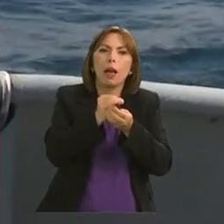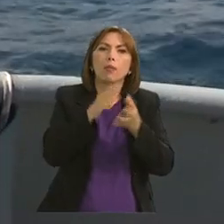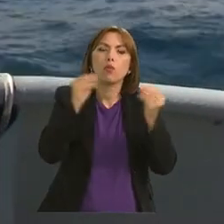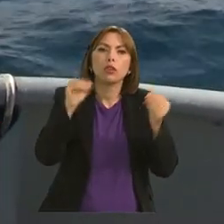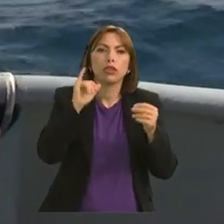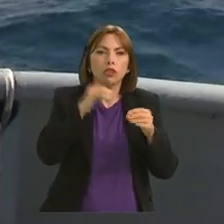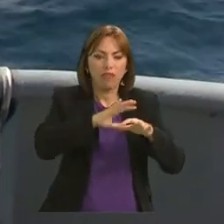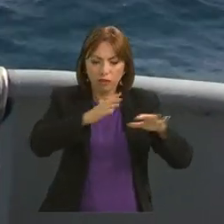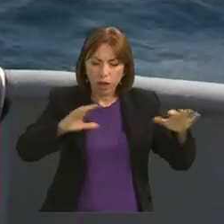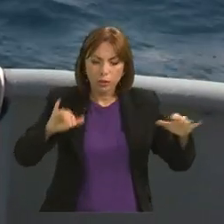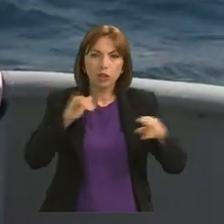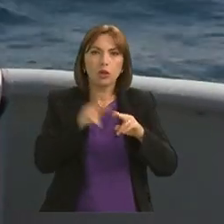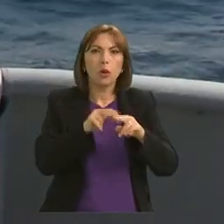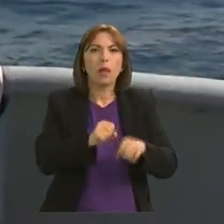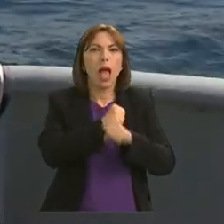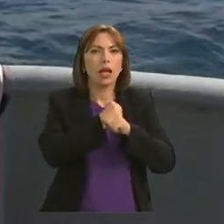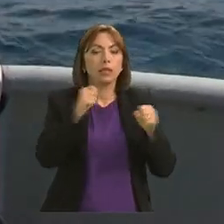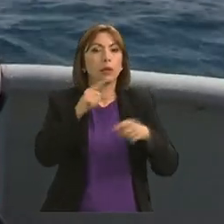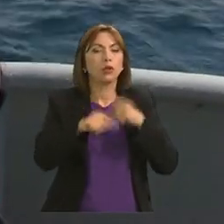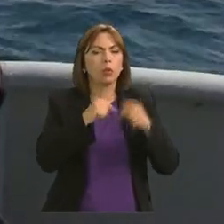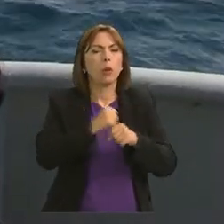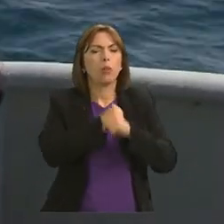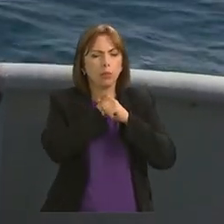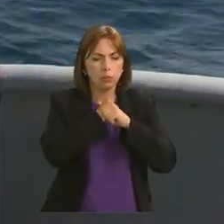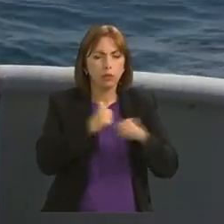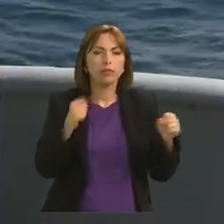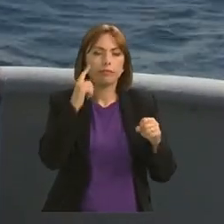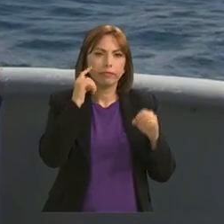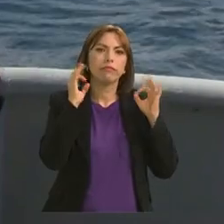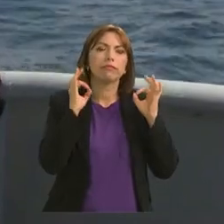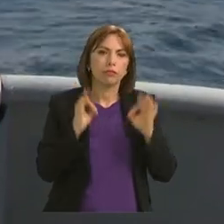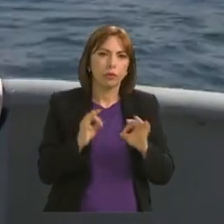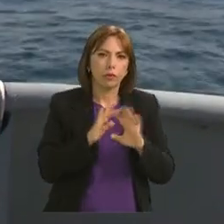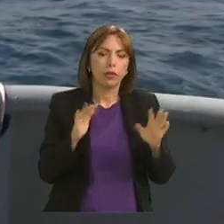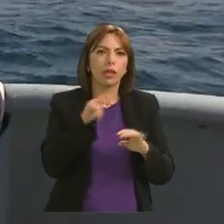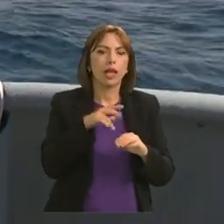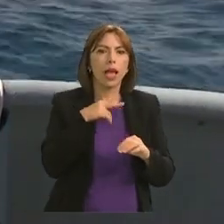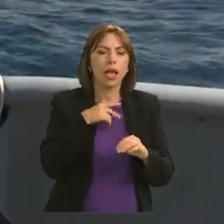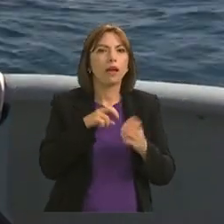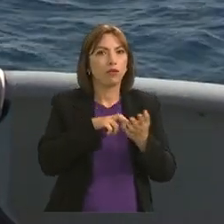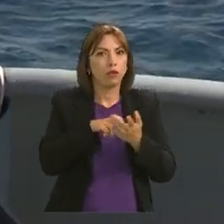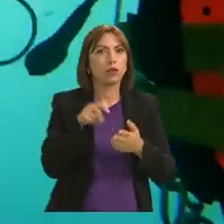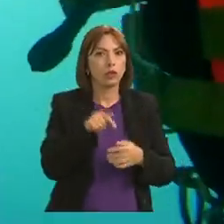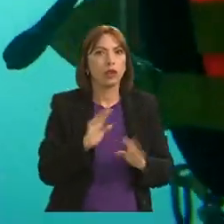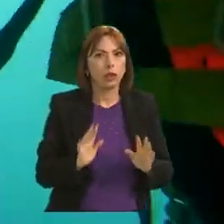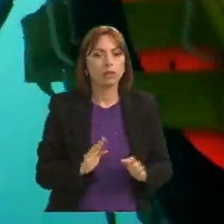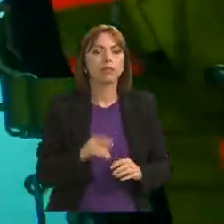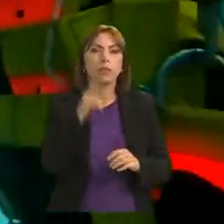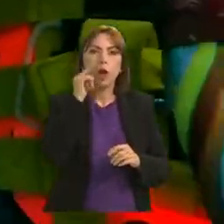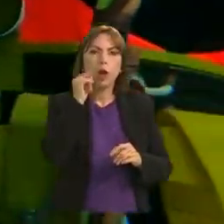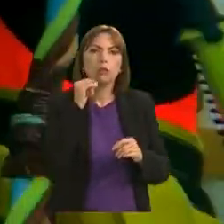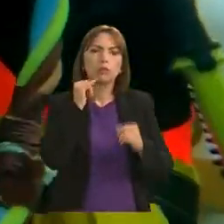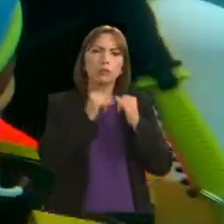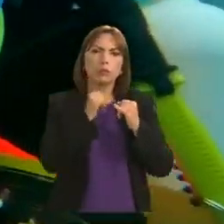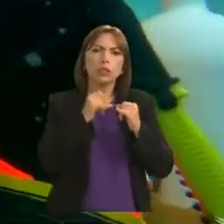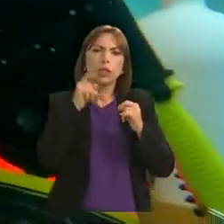iar efectul exploziei care a fost după ce am detonat-o, ne-au confirmat că aceasta era în stare de funcționare. Geniștii subacvatici